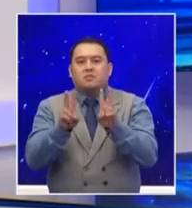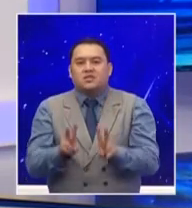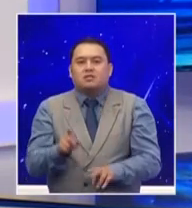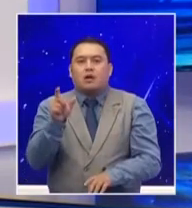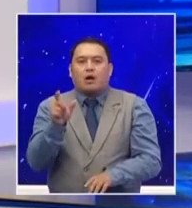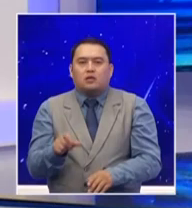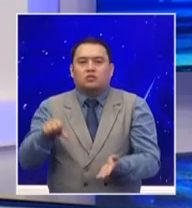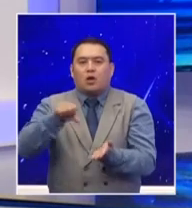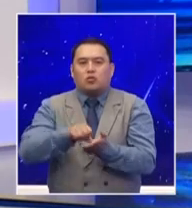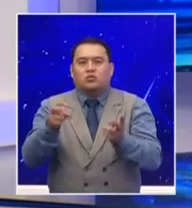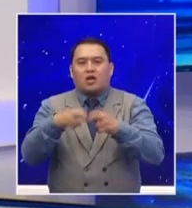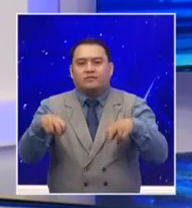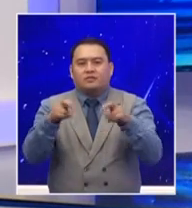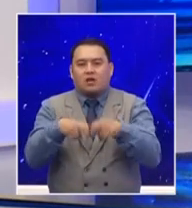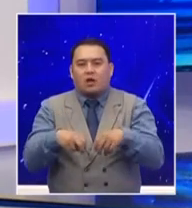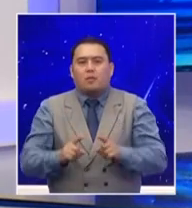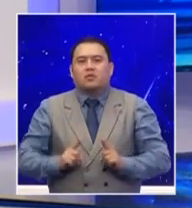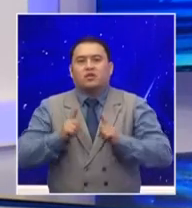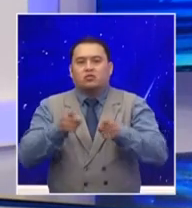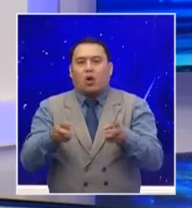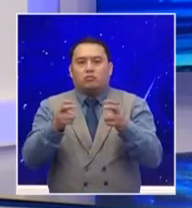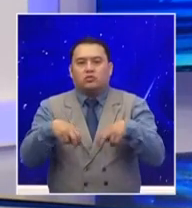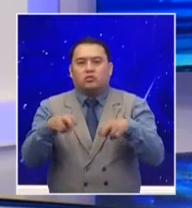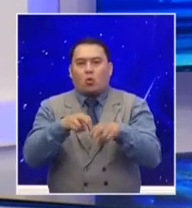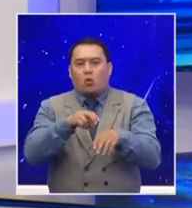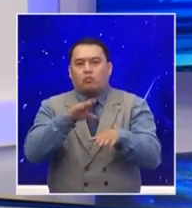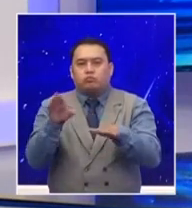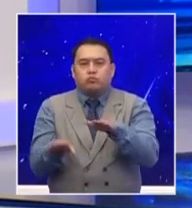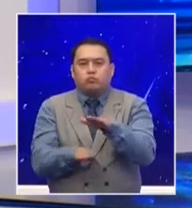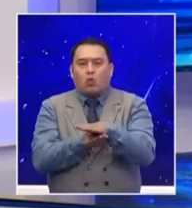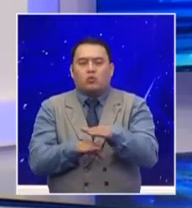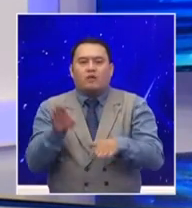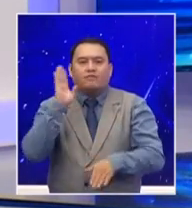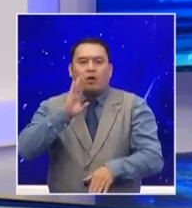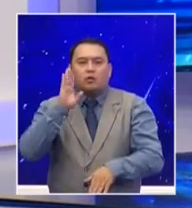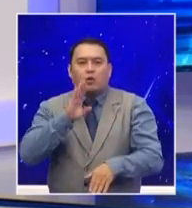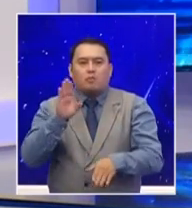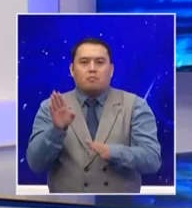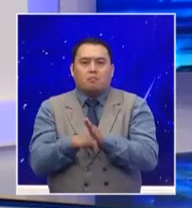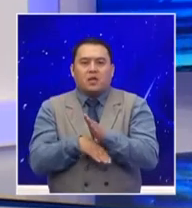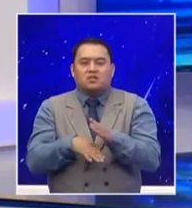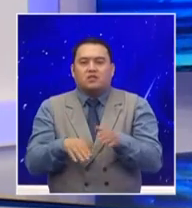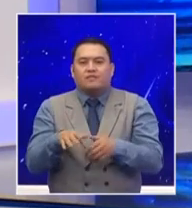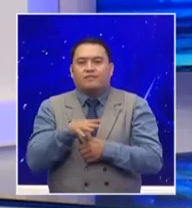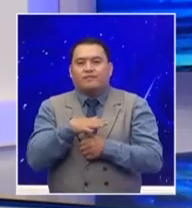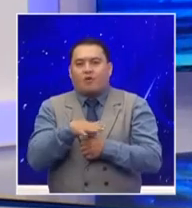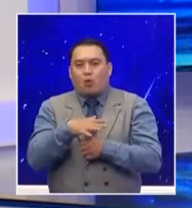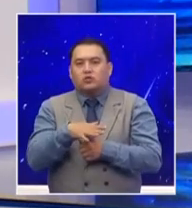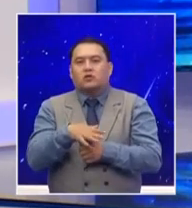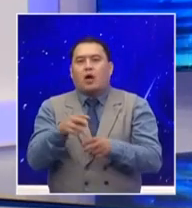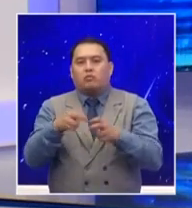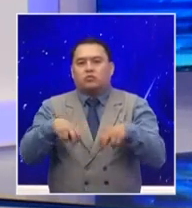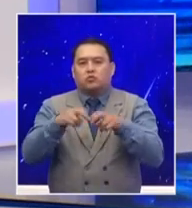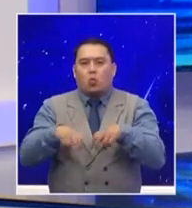присутствии сотрудников Следственного комитета приступили к обследованию дна Авачинской бухты с помощью беспилотного подводного аппарата. Сначала